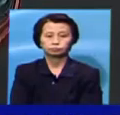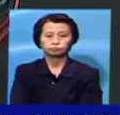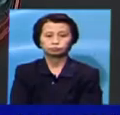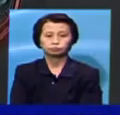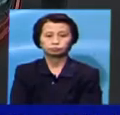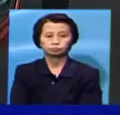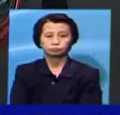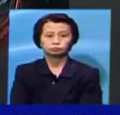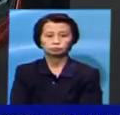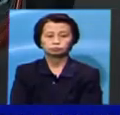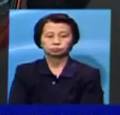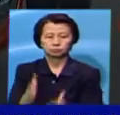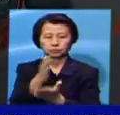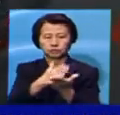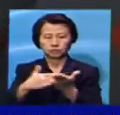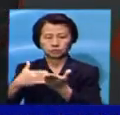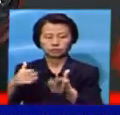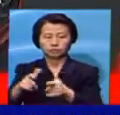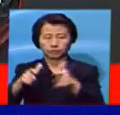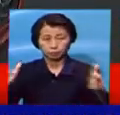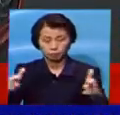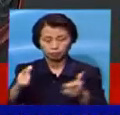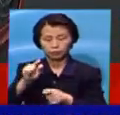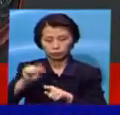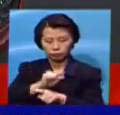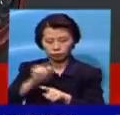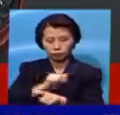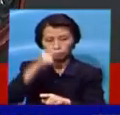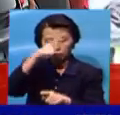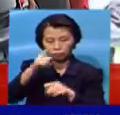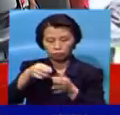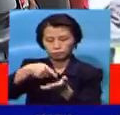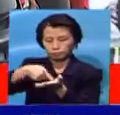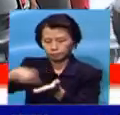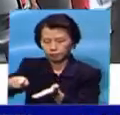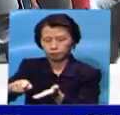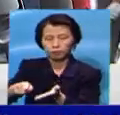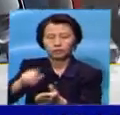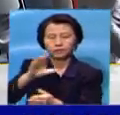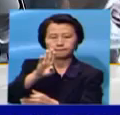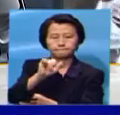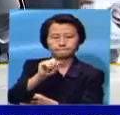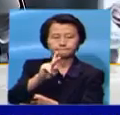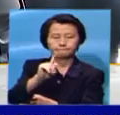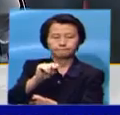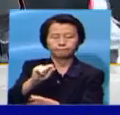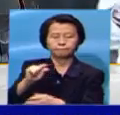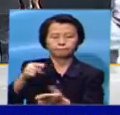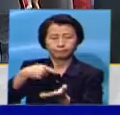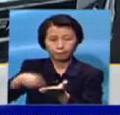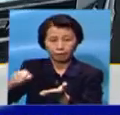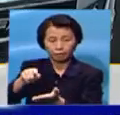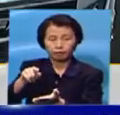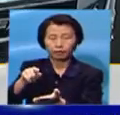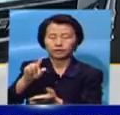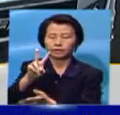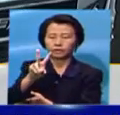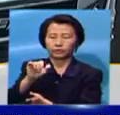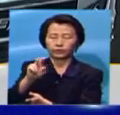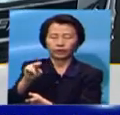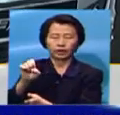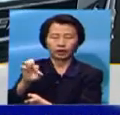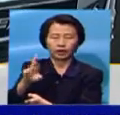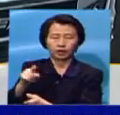Proton sebahagian besar daripadanya digunakan untuk menjelaskan Baki bayaran kepada vendor ia sekaligus menyangkal